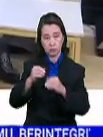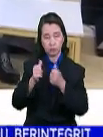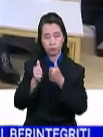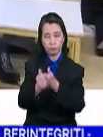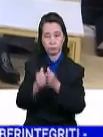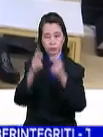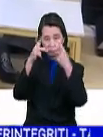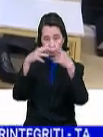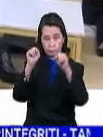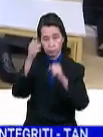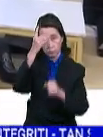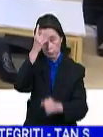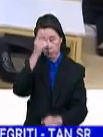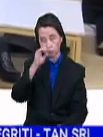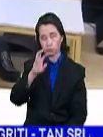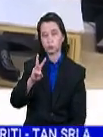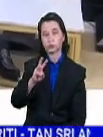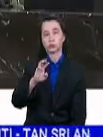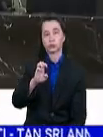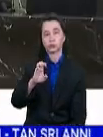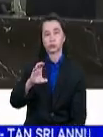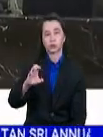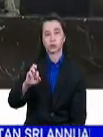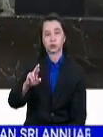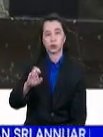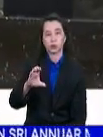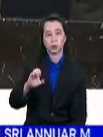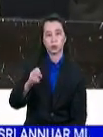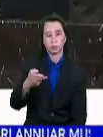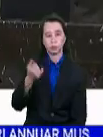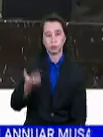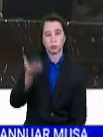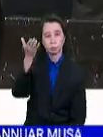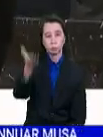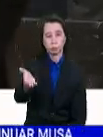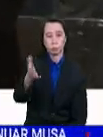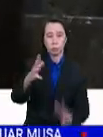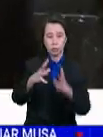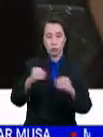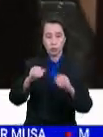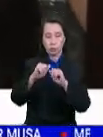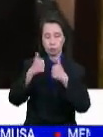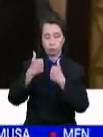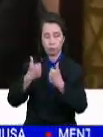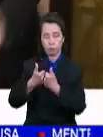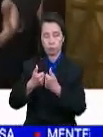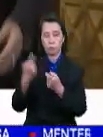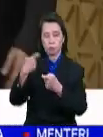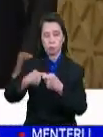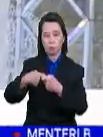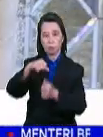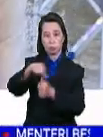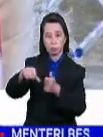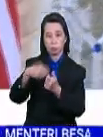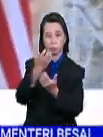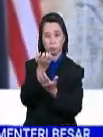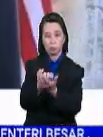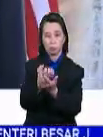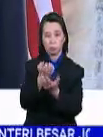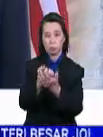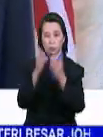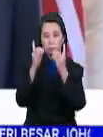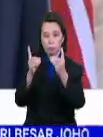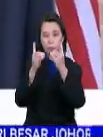Presiden nya data writer will yang cat yang antara lain membentang care solusi persatuan berkaitan sosial ekonomi